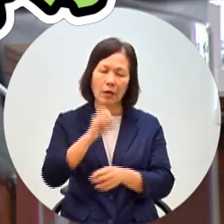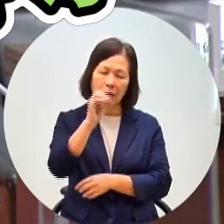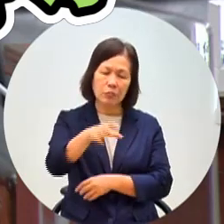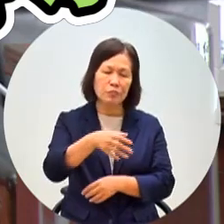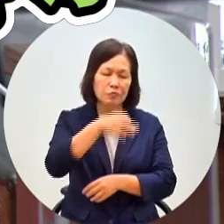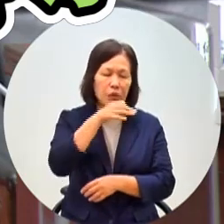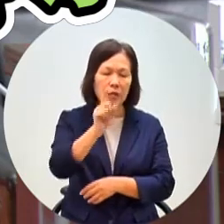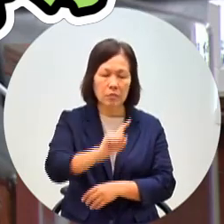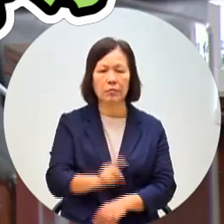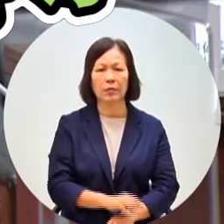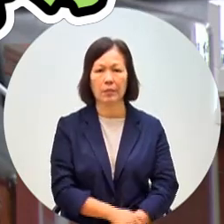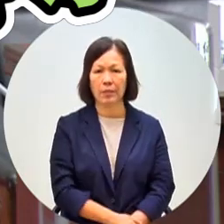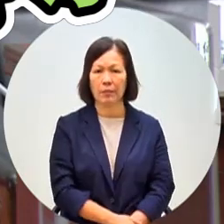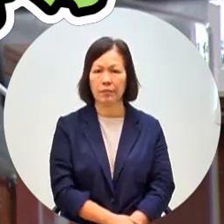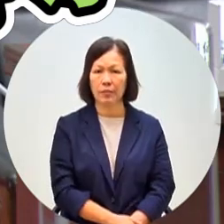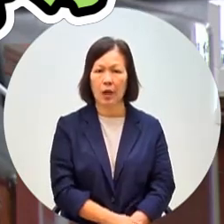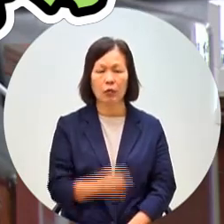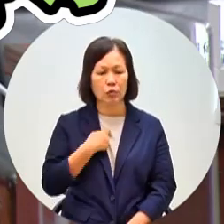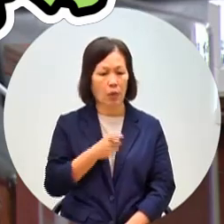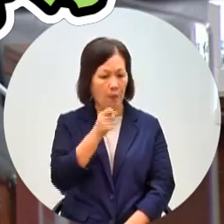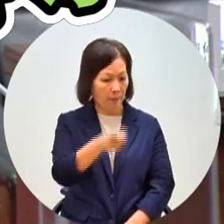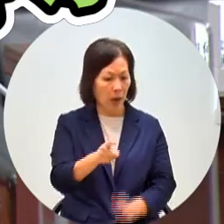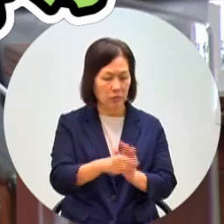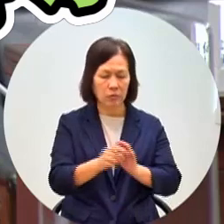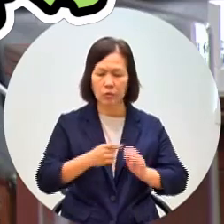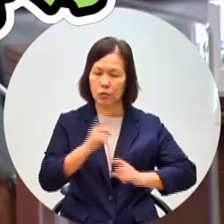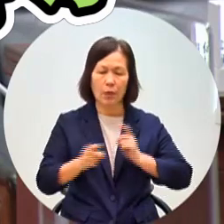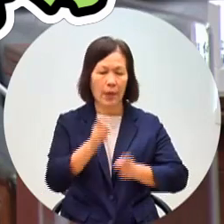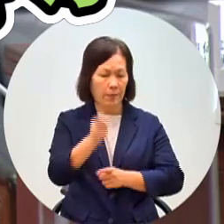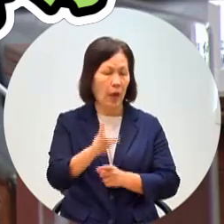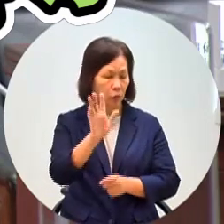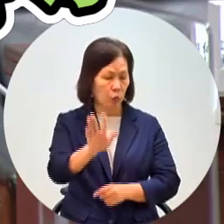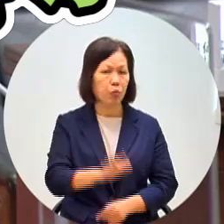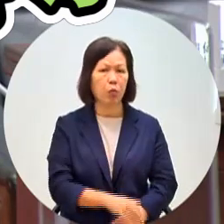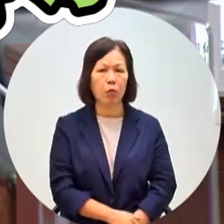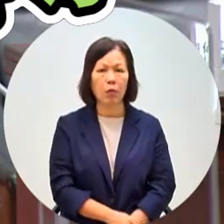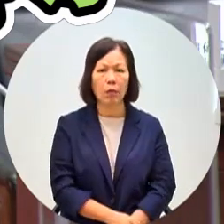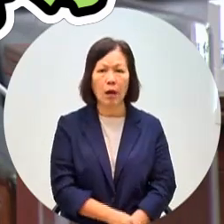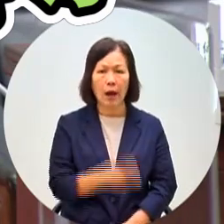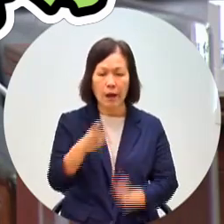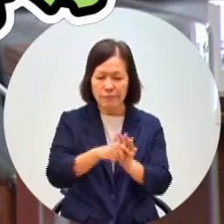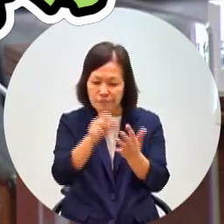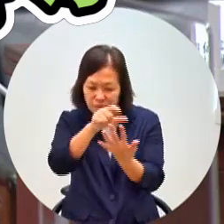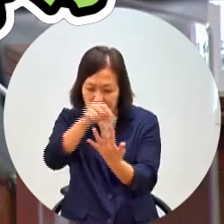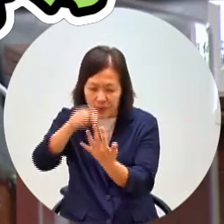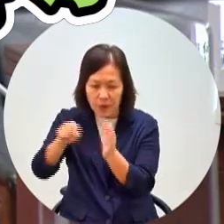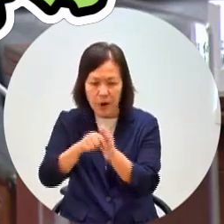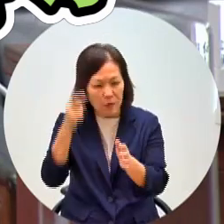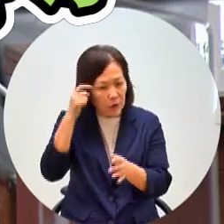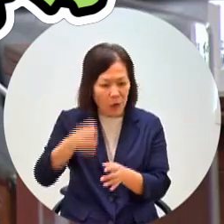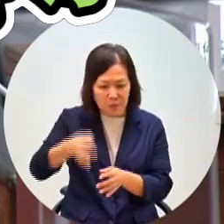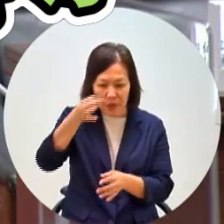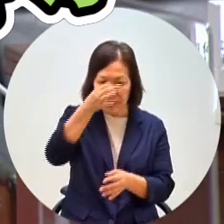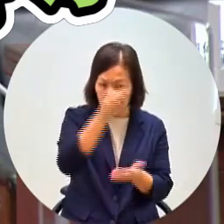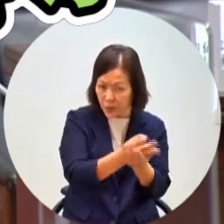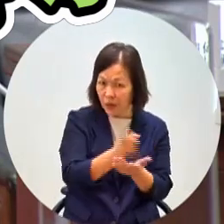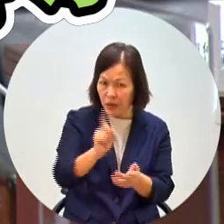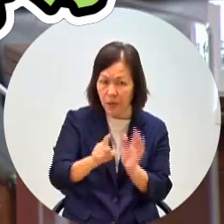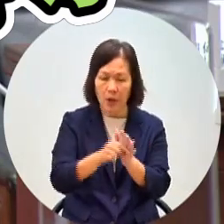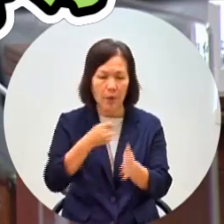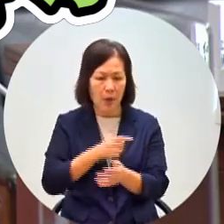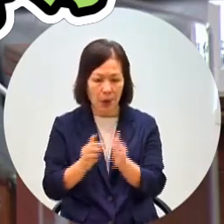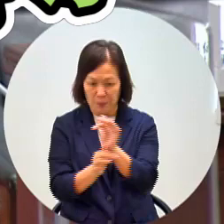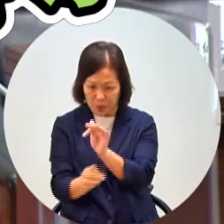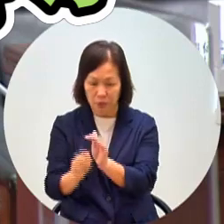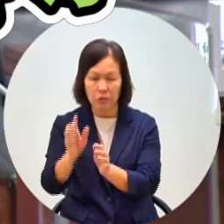够？就是我去买，随便买都有，买得到。我还可以选择，我要买贵的，买便宜的，我要买准确度